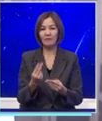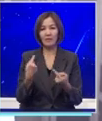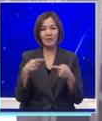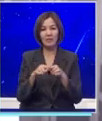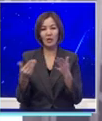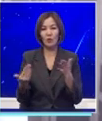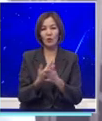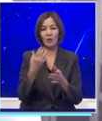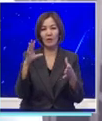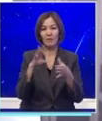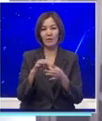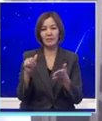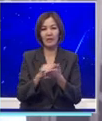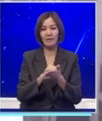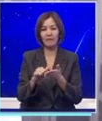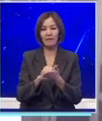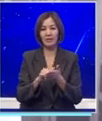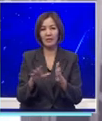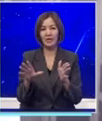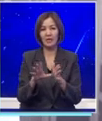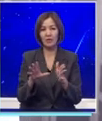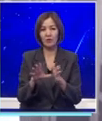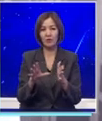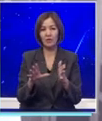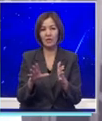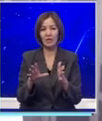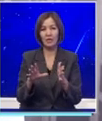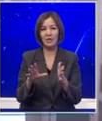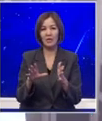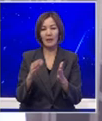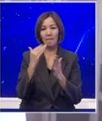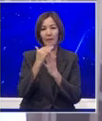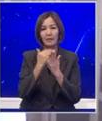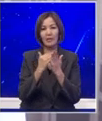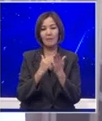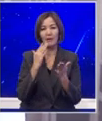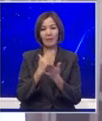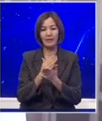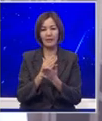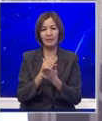байланысты архивтерде электрондық архив деген бағдарлама бар бізде.